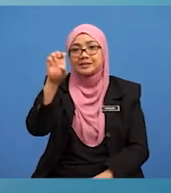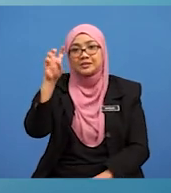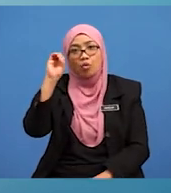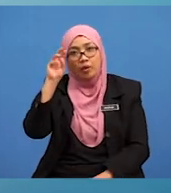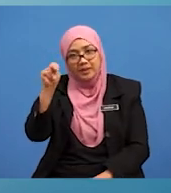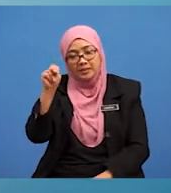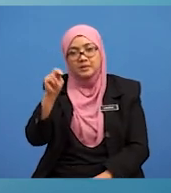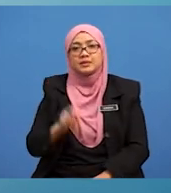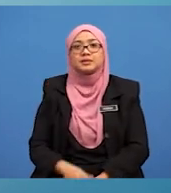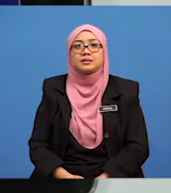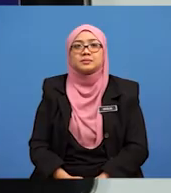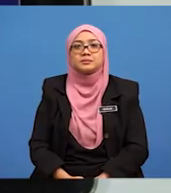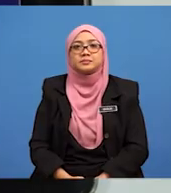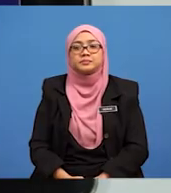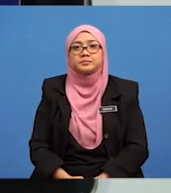neon.